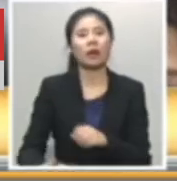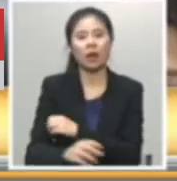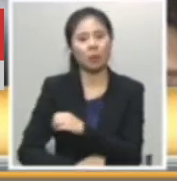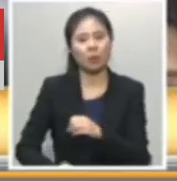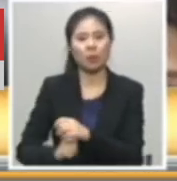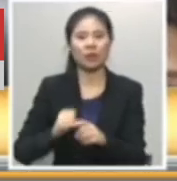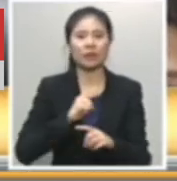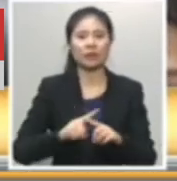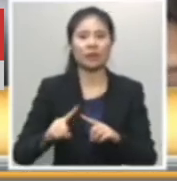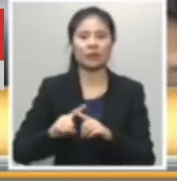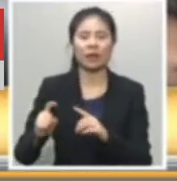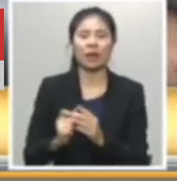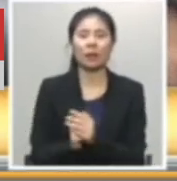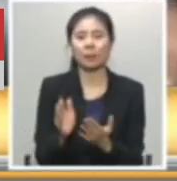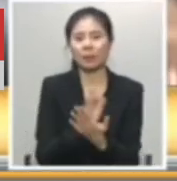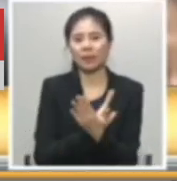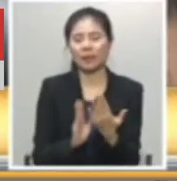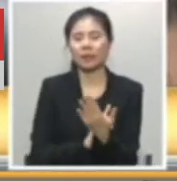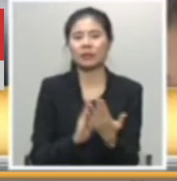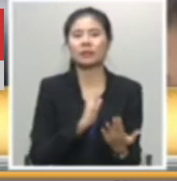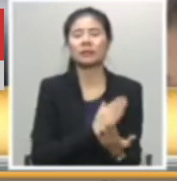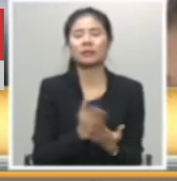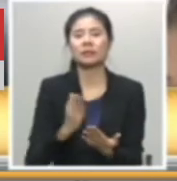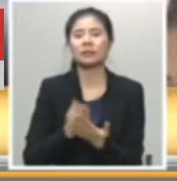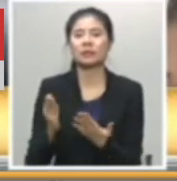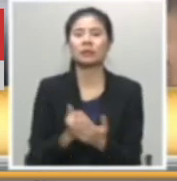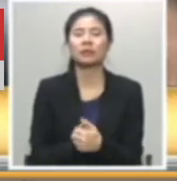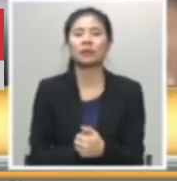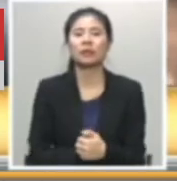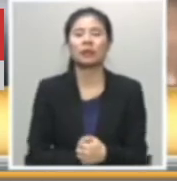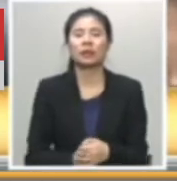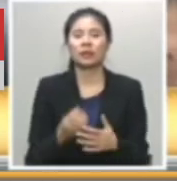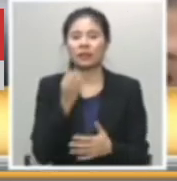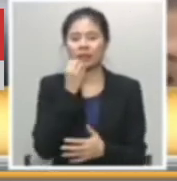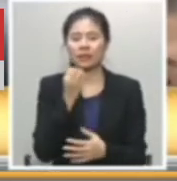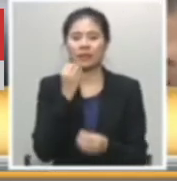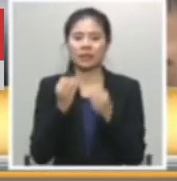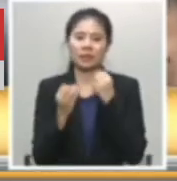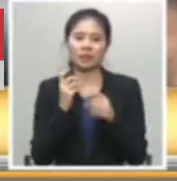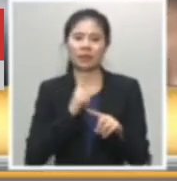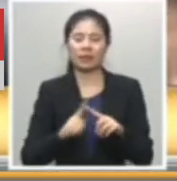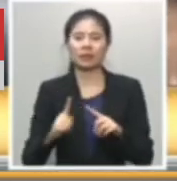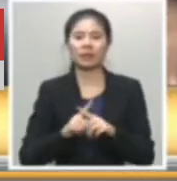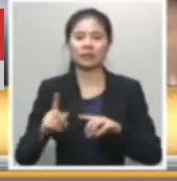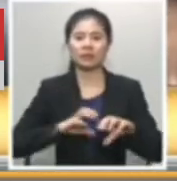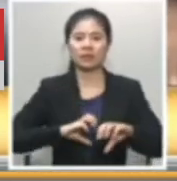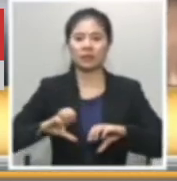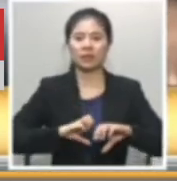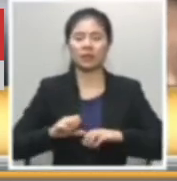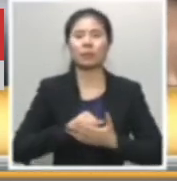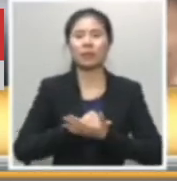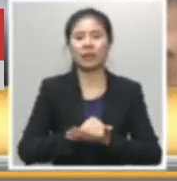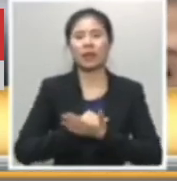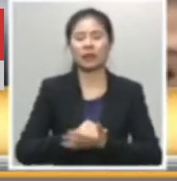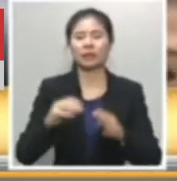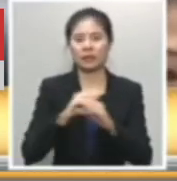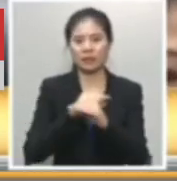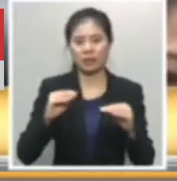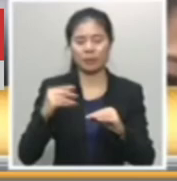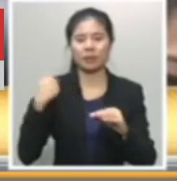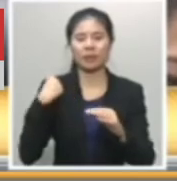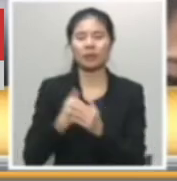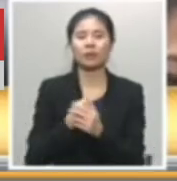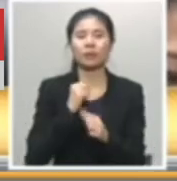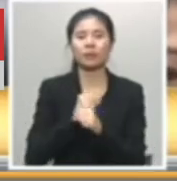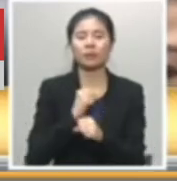ซื้อในประเทศครับจะหดตัวทำให้ภาคการผลิตการค้าและการบริหารและการบริการต่างๆซบเซานะครับกิจการ